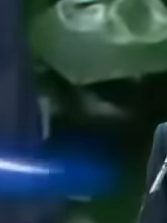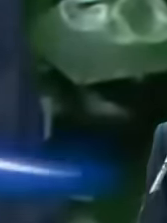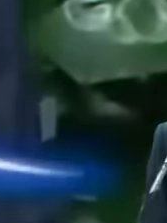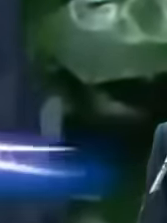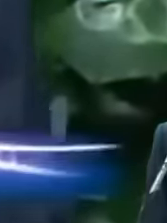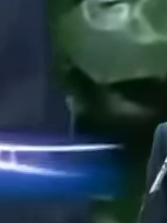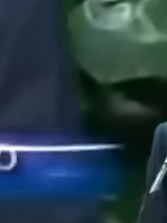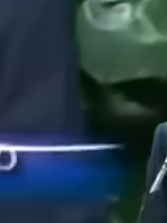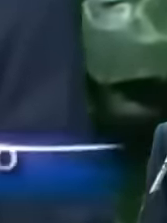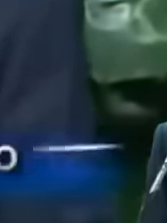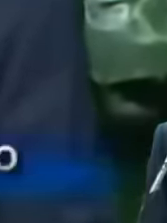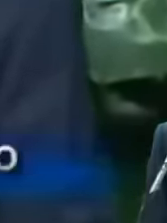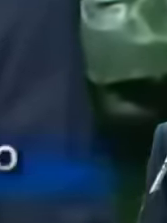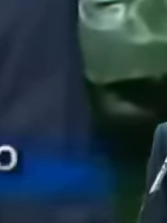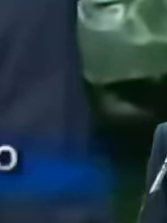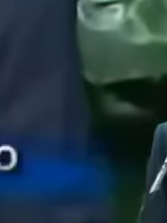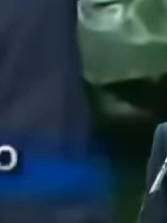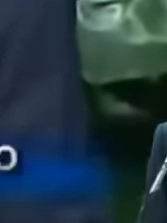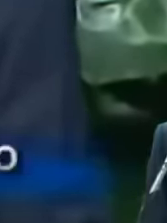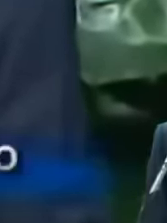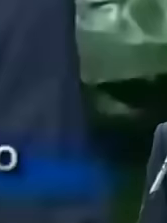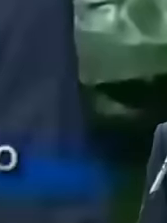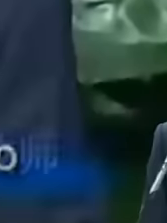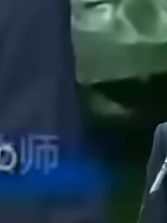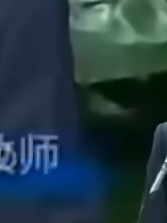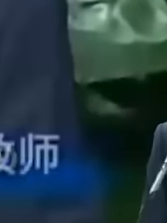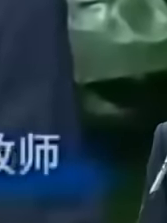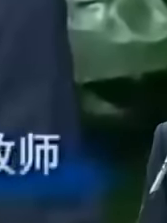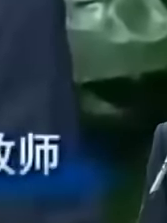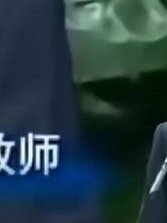나는 예수님이 계시기 때문에